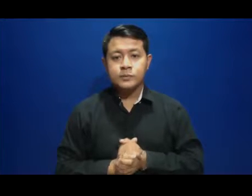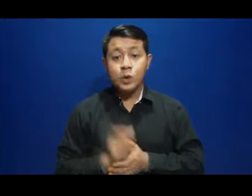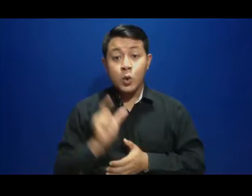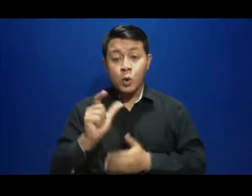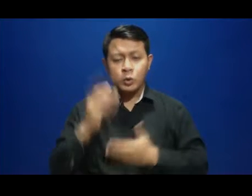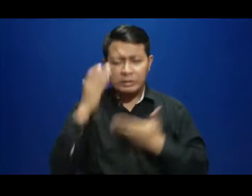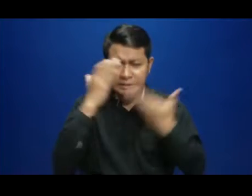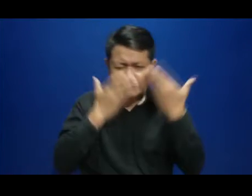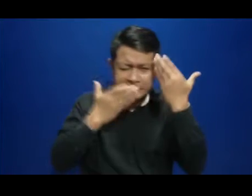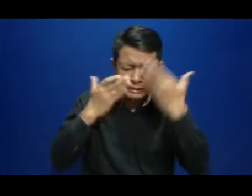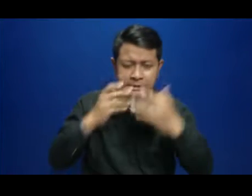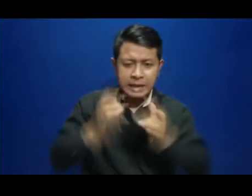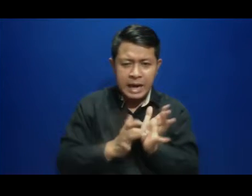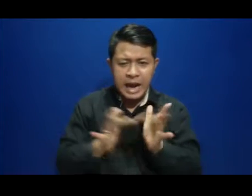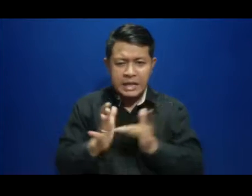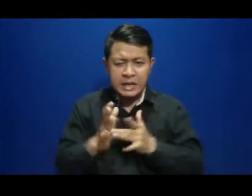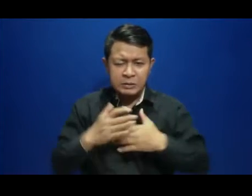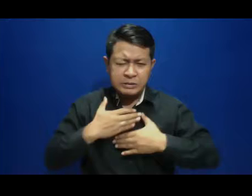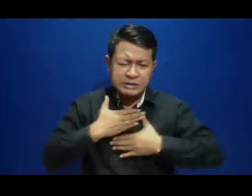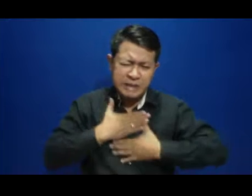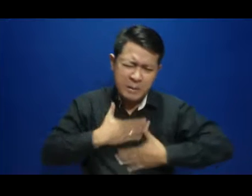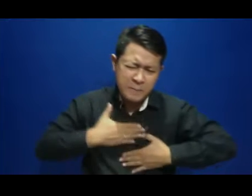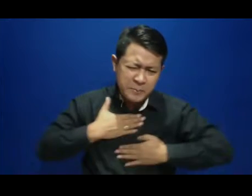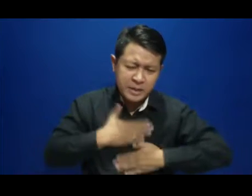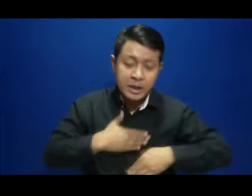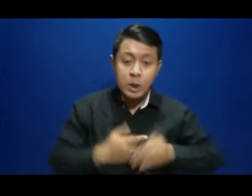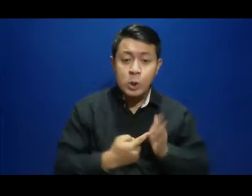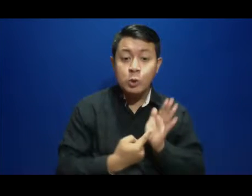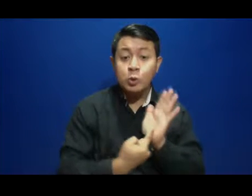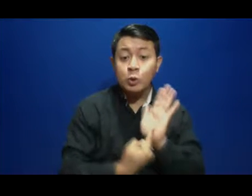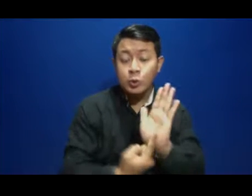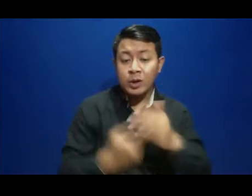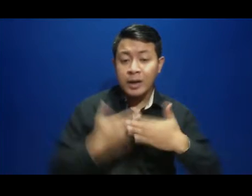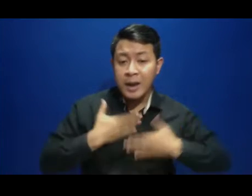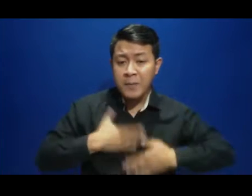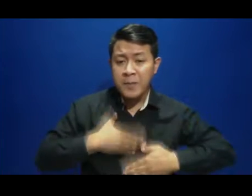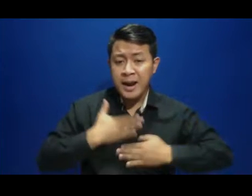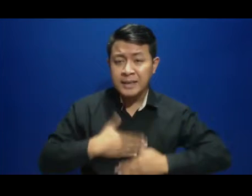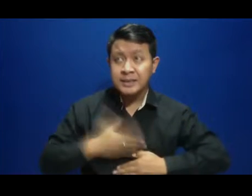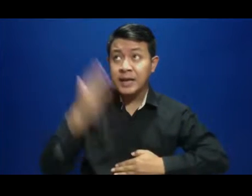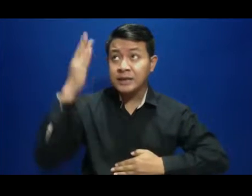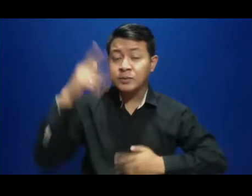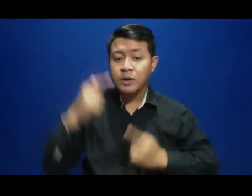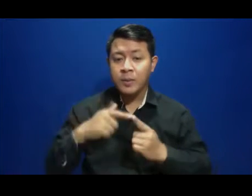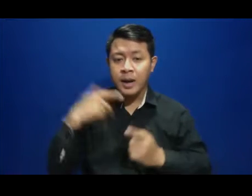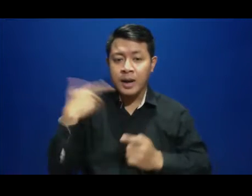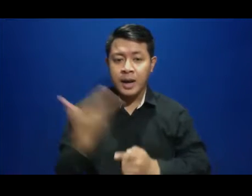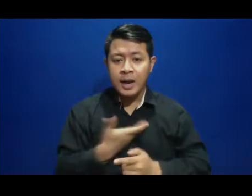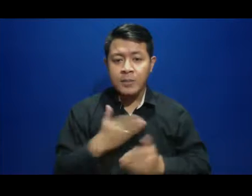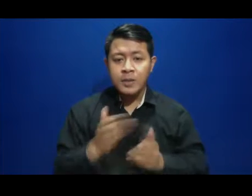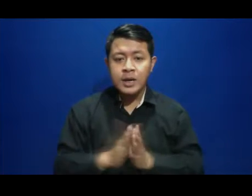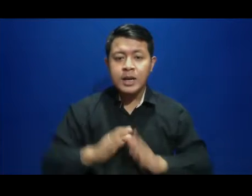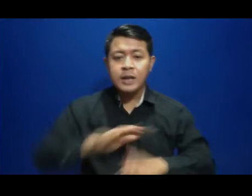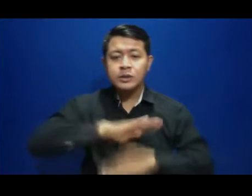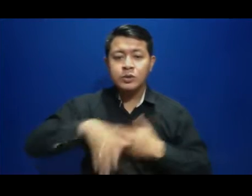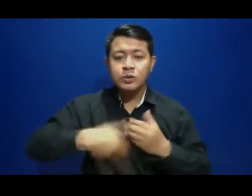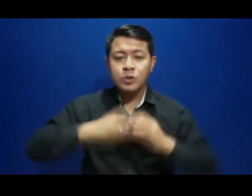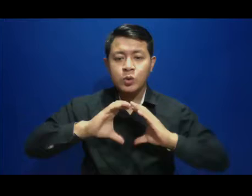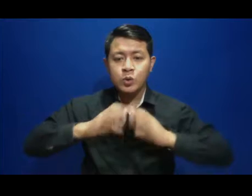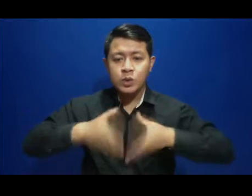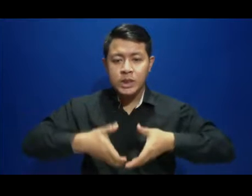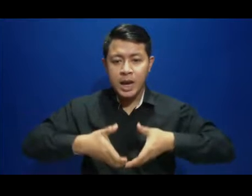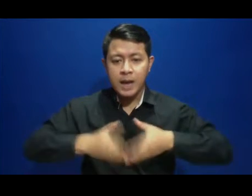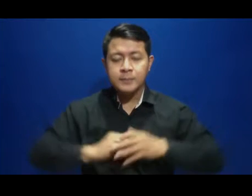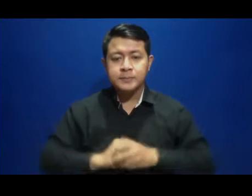Demi sengsara Yesus yang pedih, tunjukkanlah belas kasih-Mu kepada kami dan seluruh dunia.